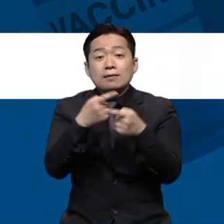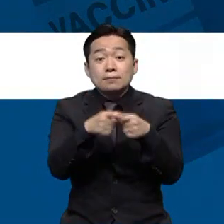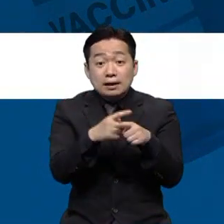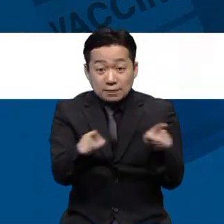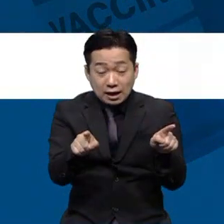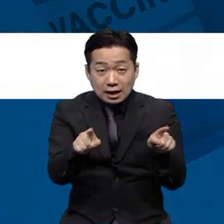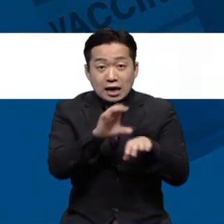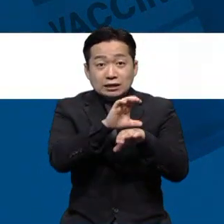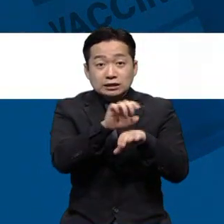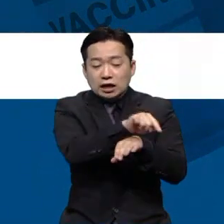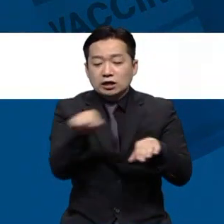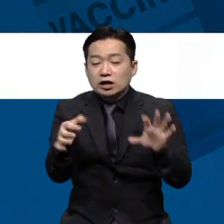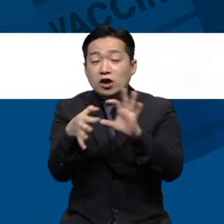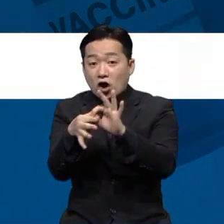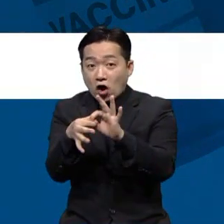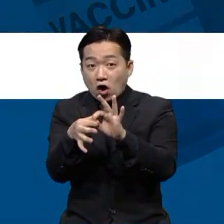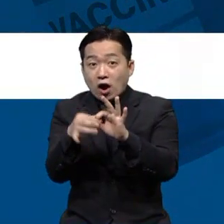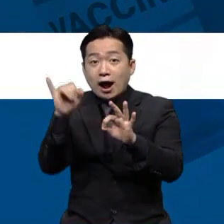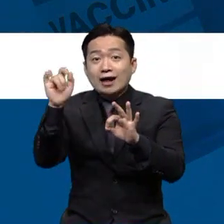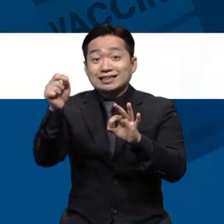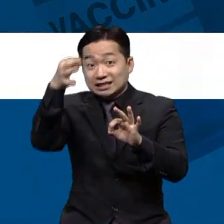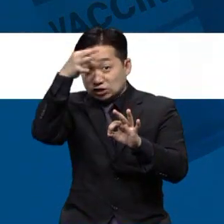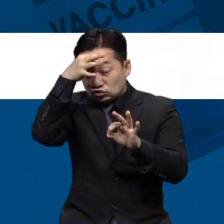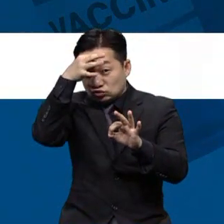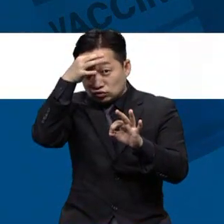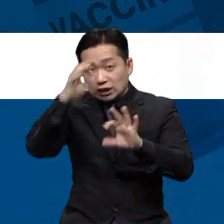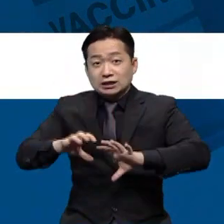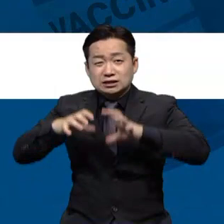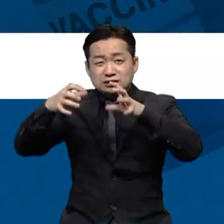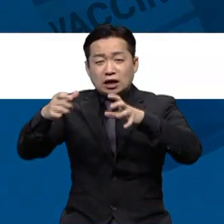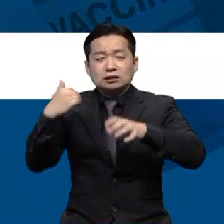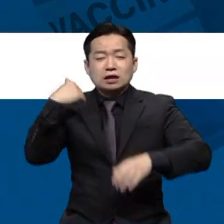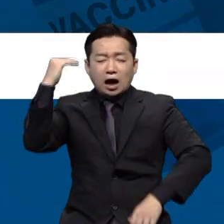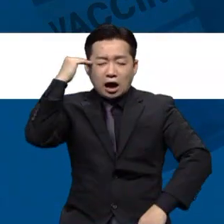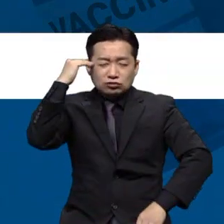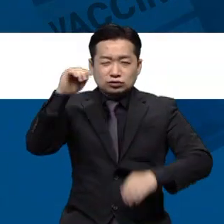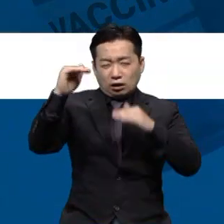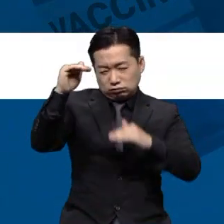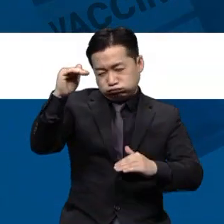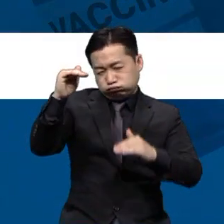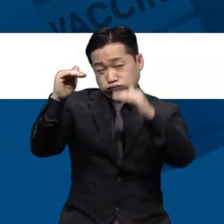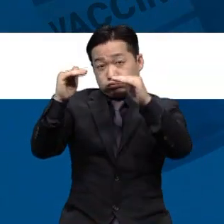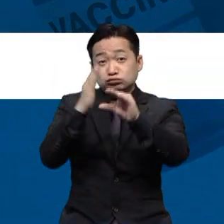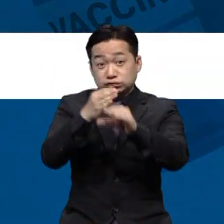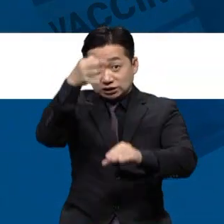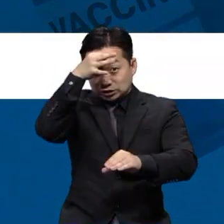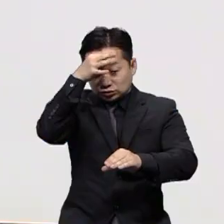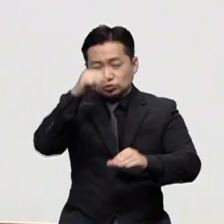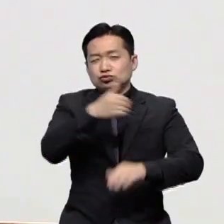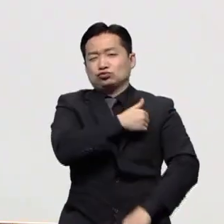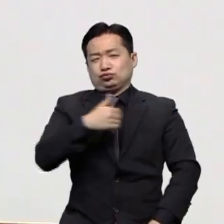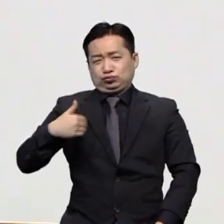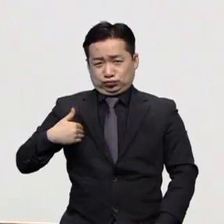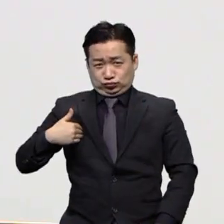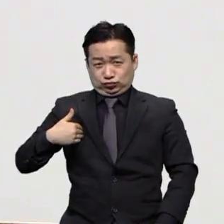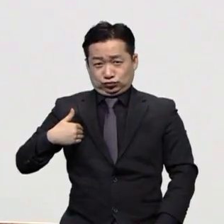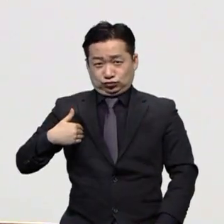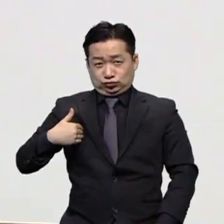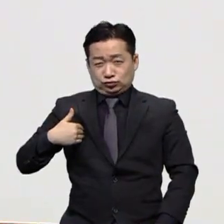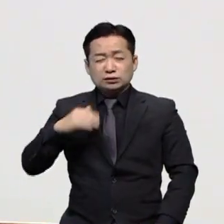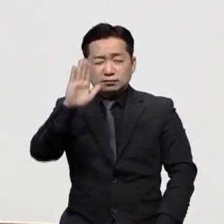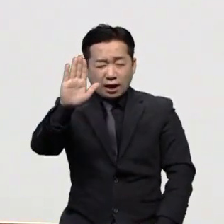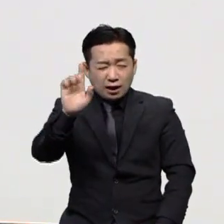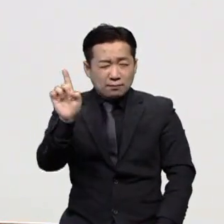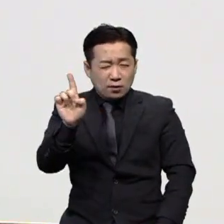디지털 기기와 연결하는 IT 기술, 우리나라 세계적인 수준입니다. 기술적으로 가능합니다. 다만